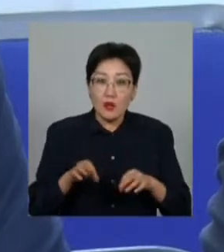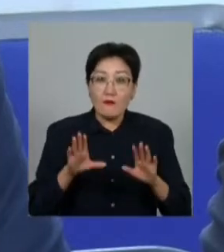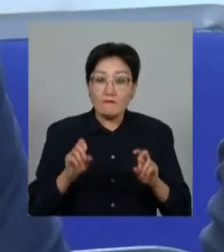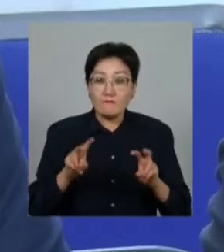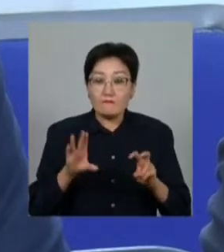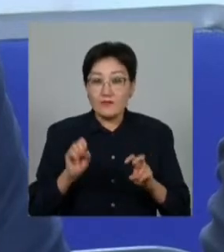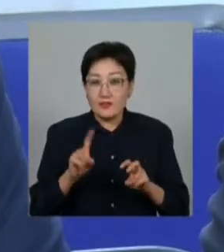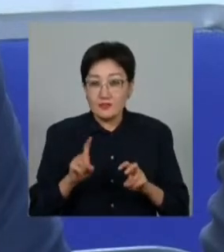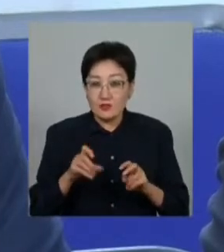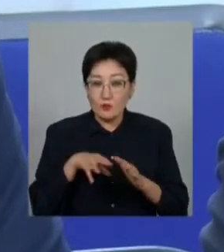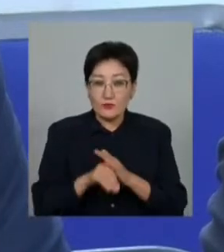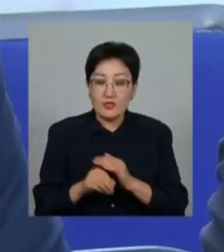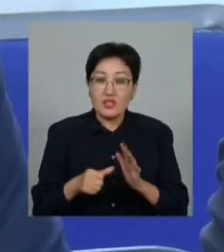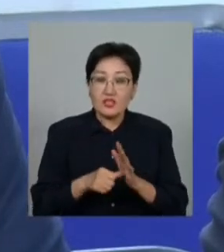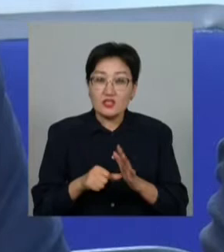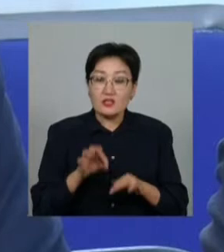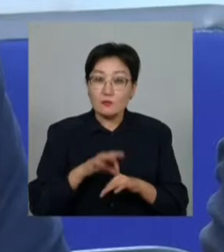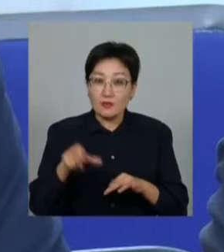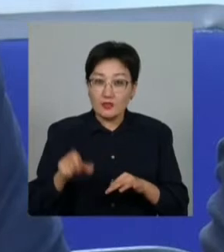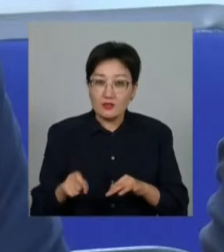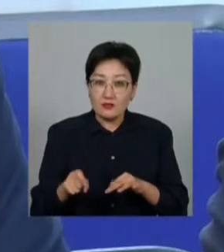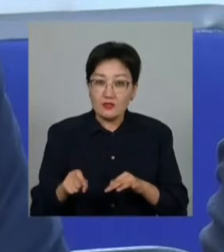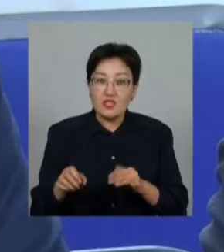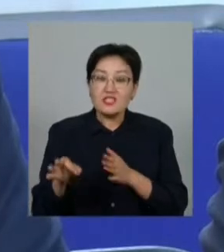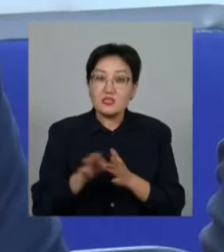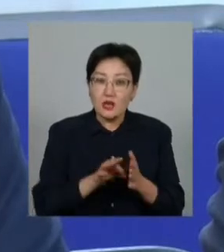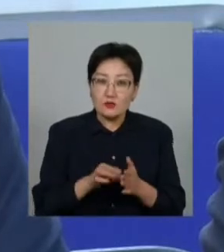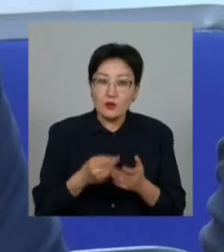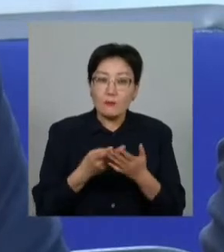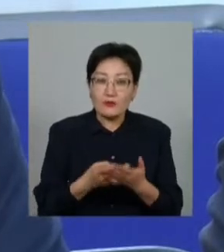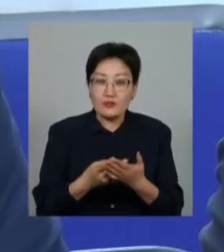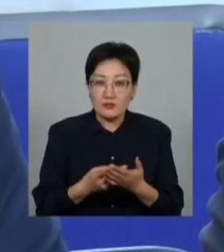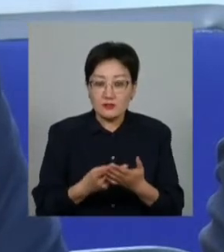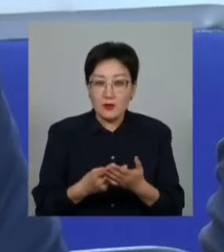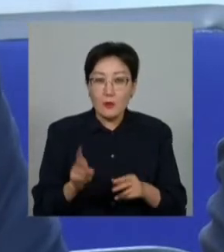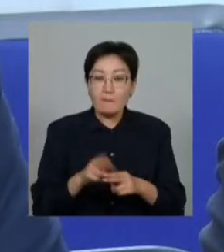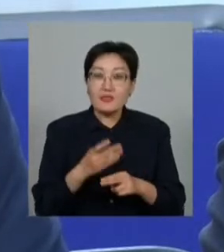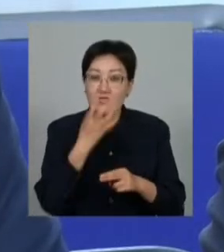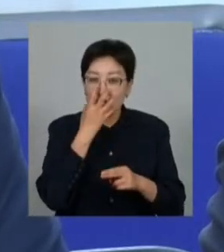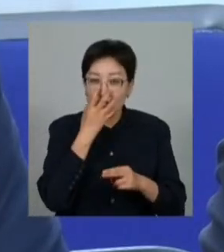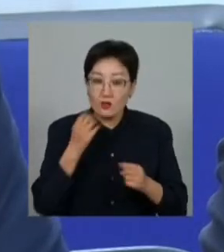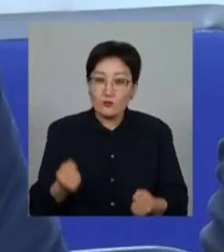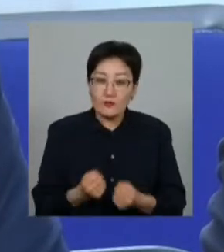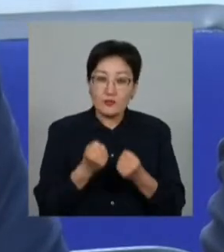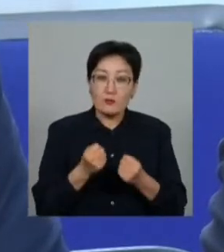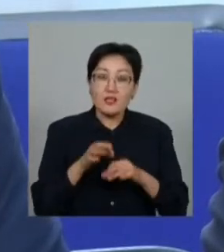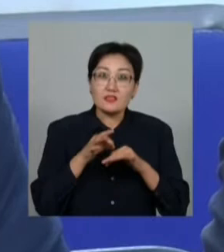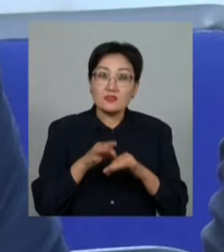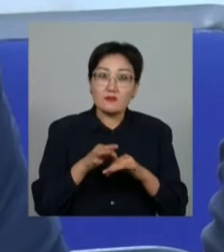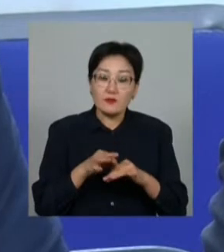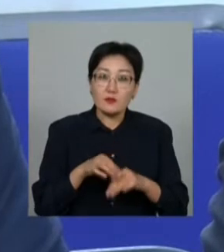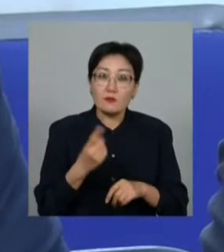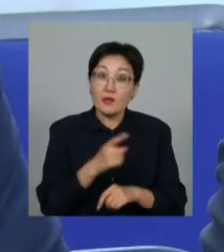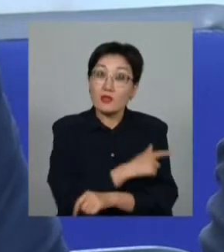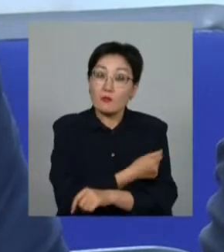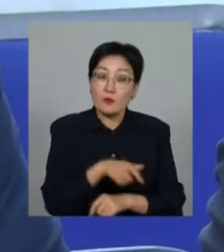в составе 6 пациентов одновременно без кислородной поддержки сопровождении вечера